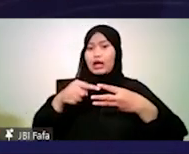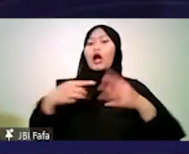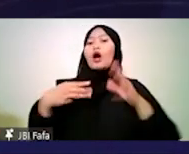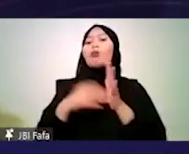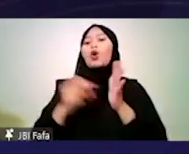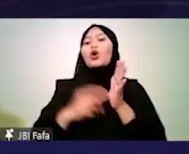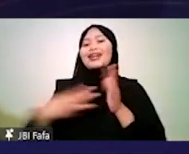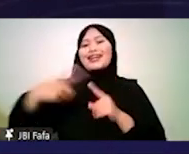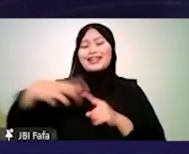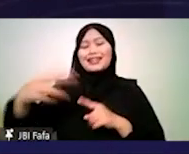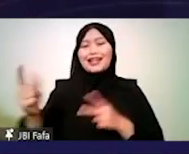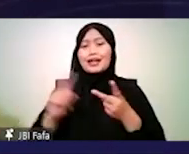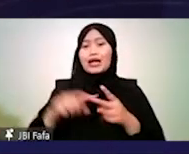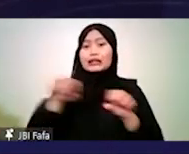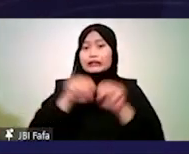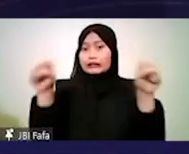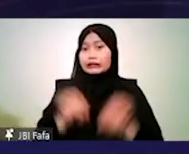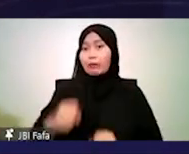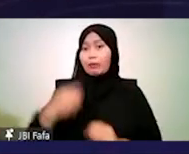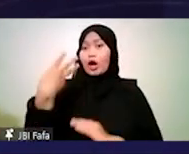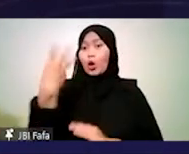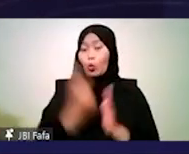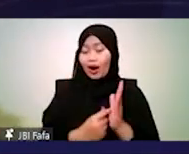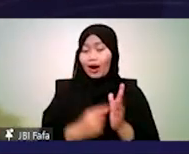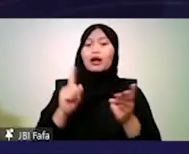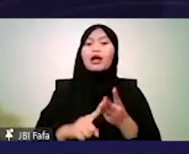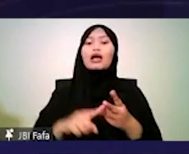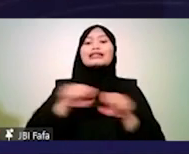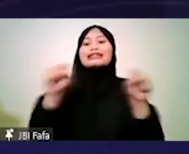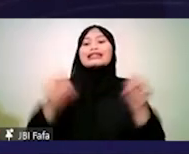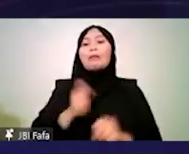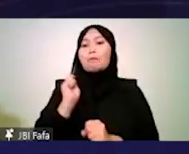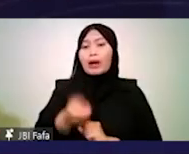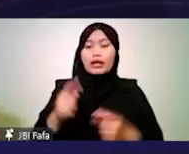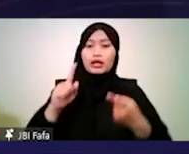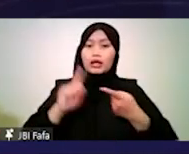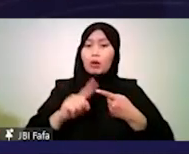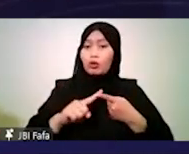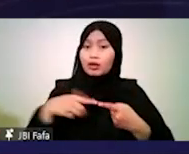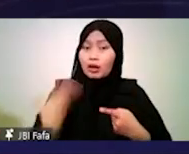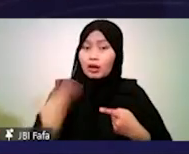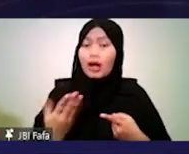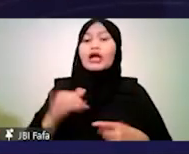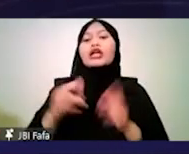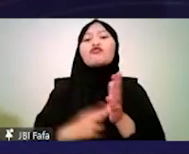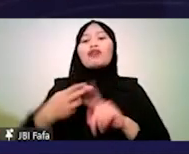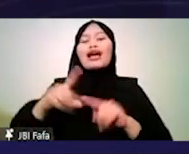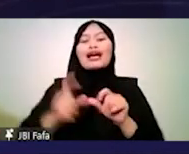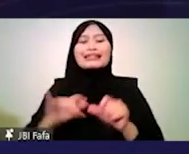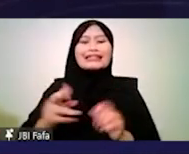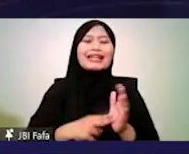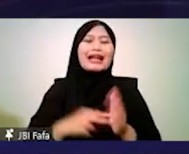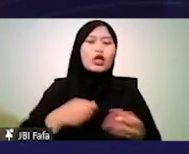dan stabilitas sistem pembayaran saja moneter apa inflasi dan nilai tukar stabilitas sistem keuangan